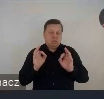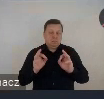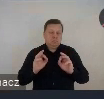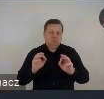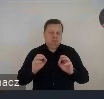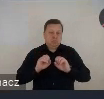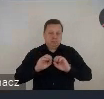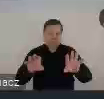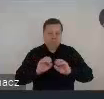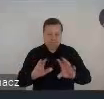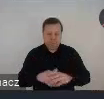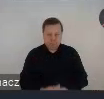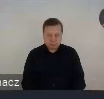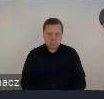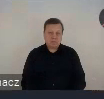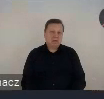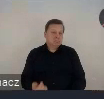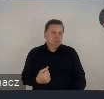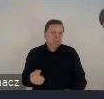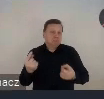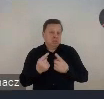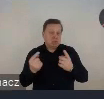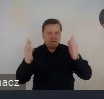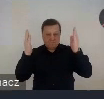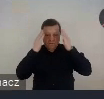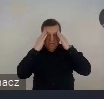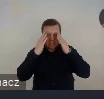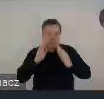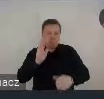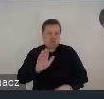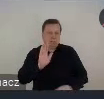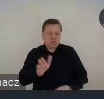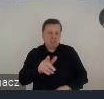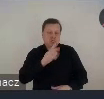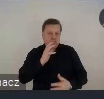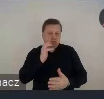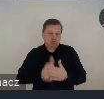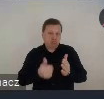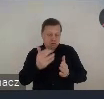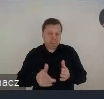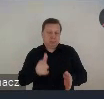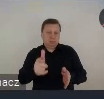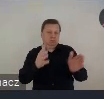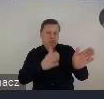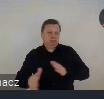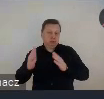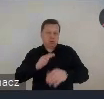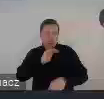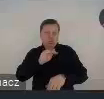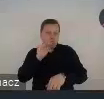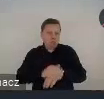nadzieję, że ta wiedza będzie dla Państwa przydatna przy przygotowywaniu umów,